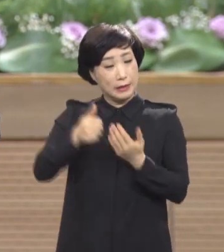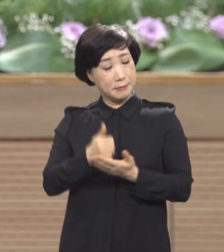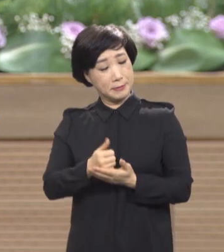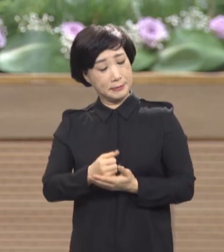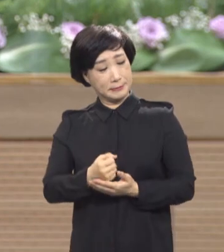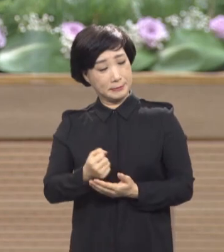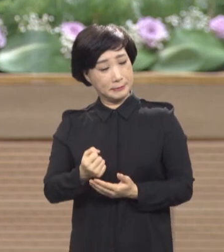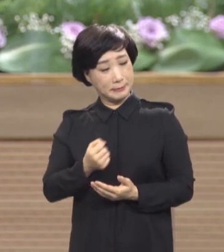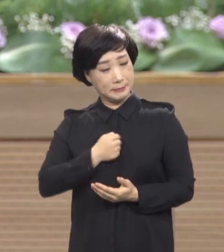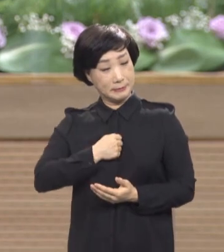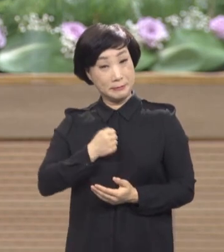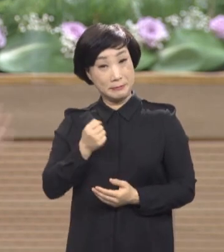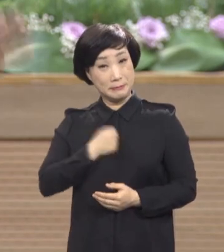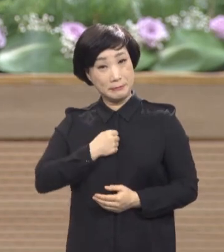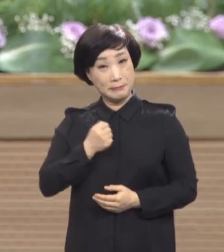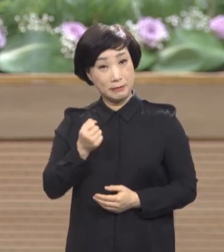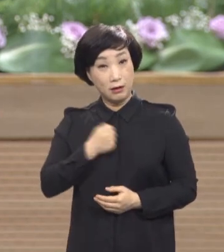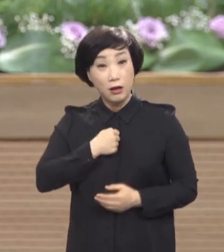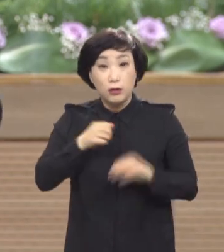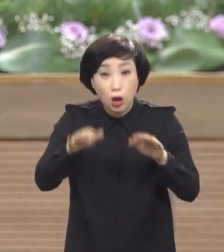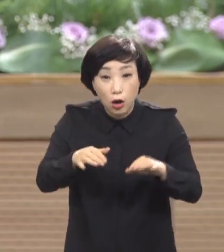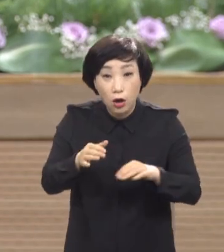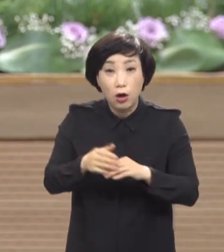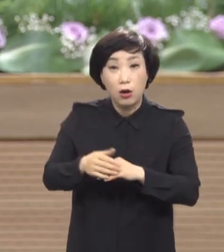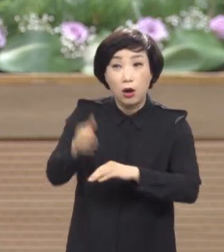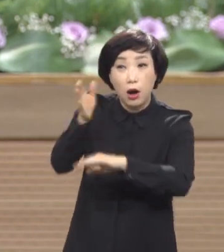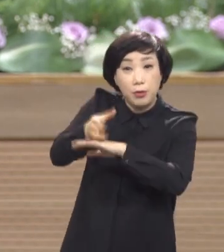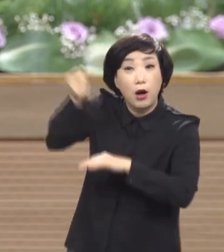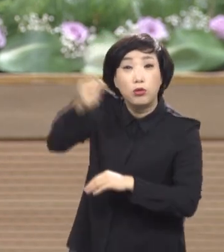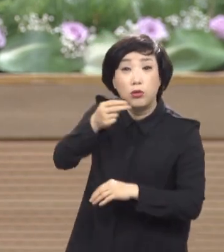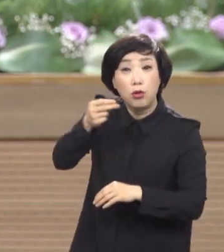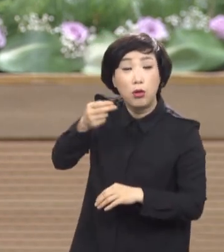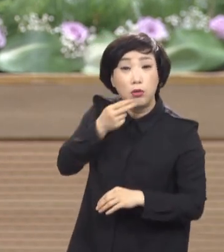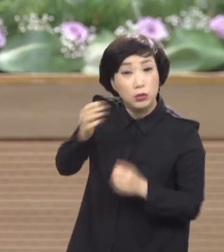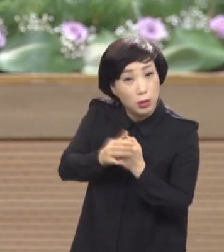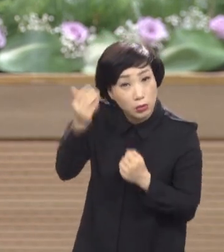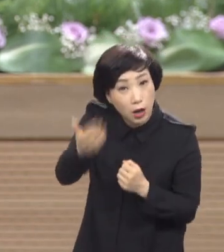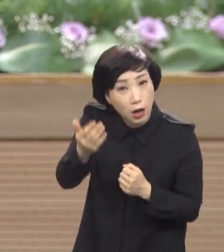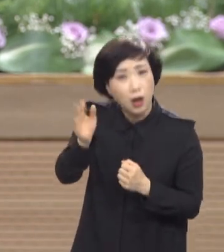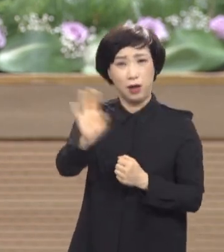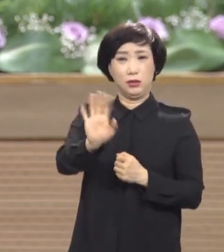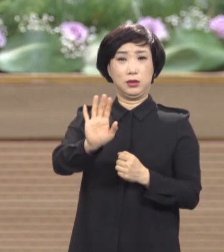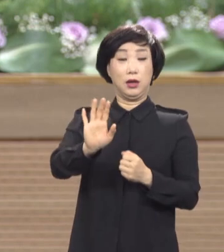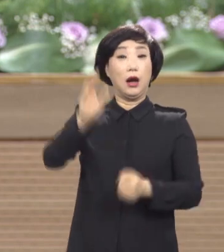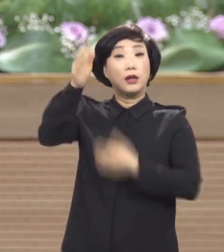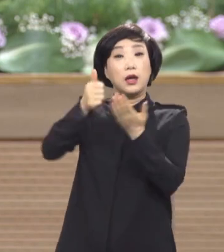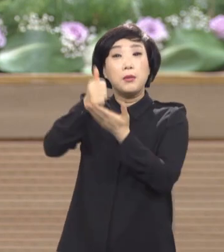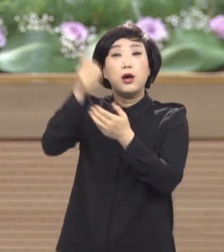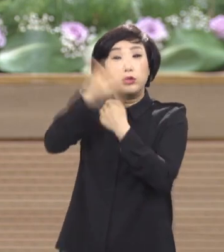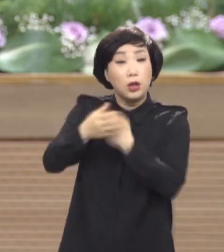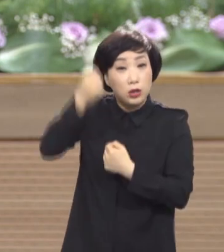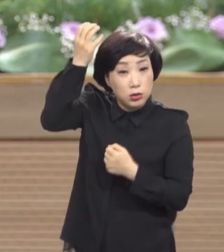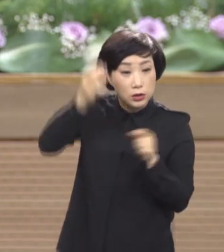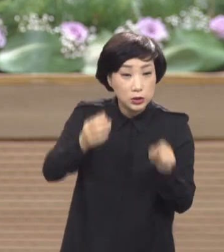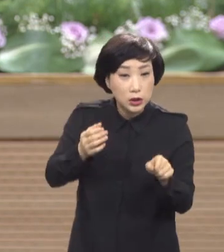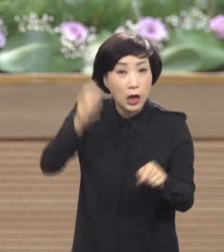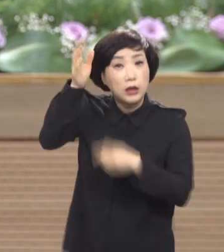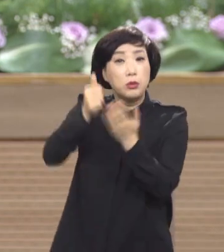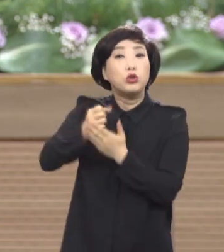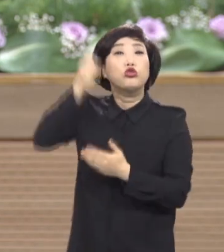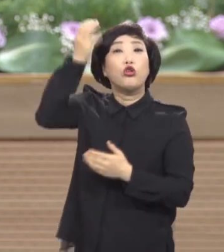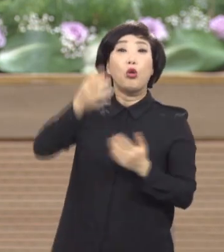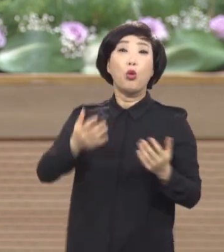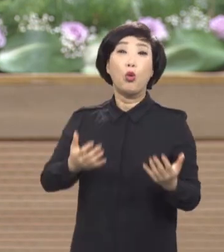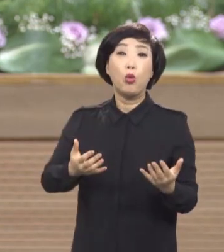터지는 거야 감사 못 받아서 아니라 하나님의 은혜를 망각하면 하나님을